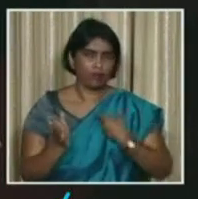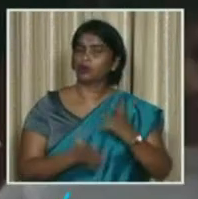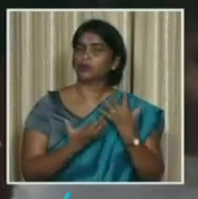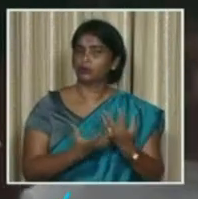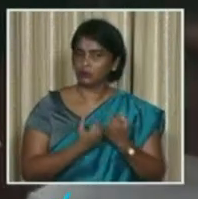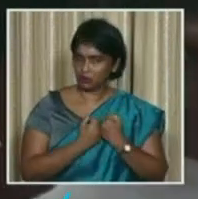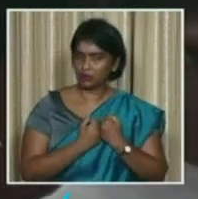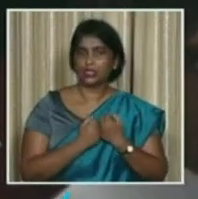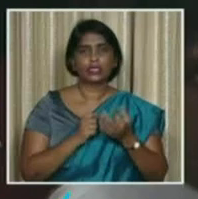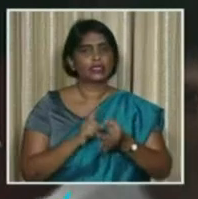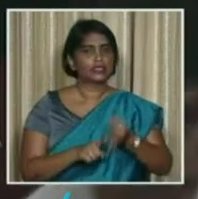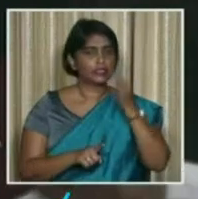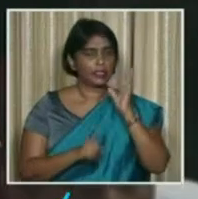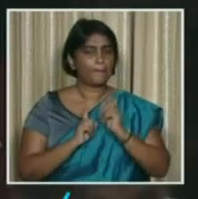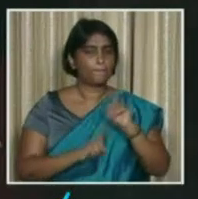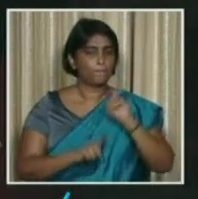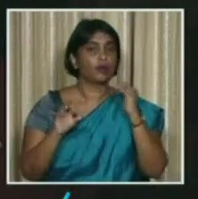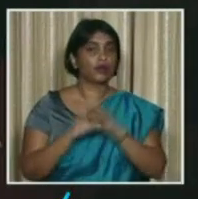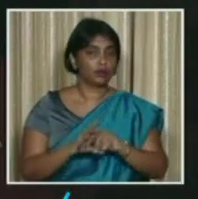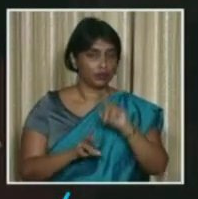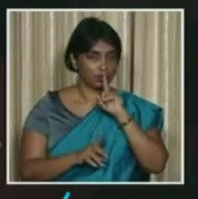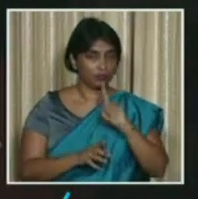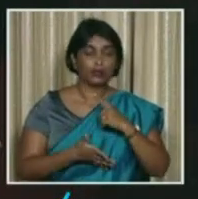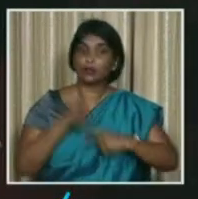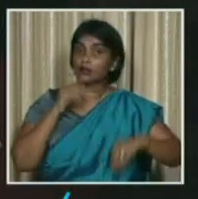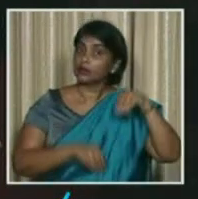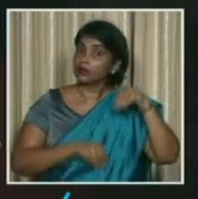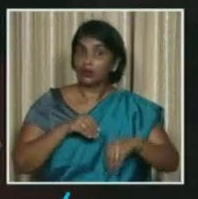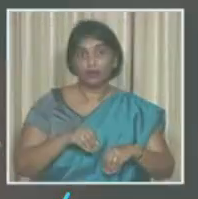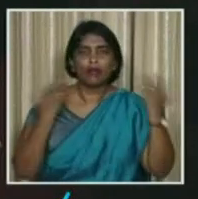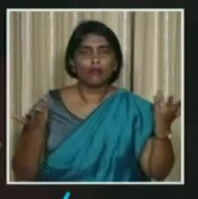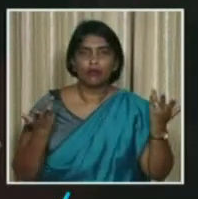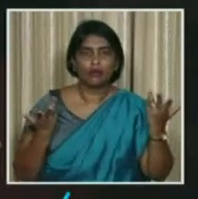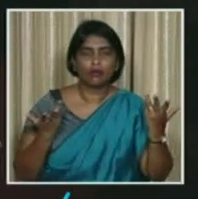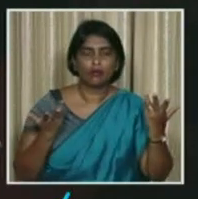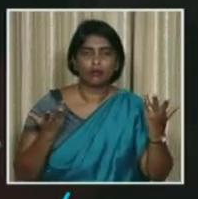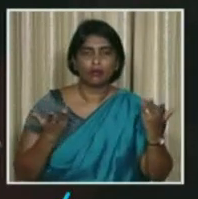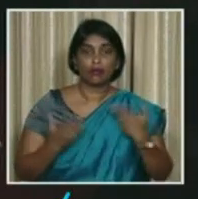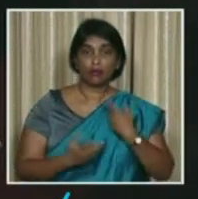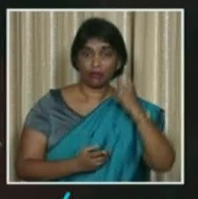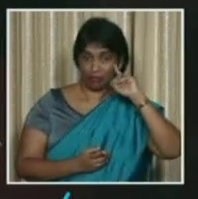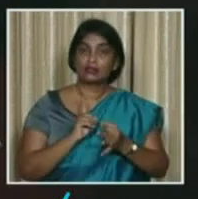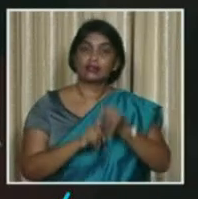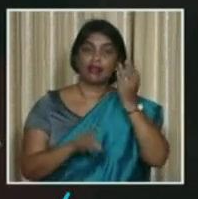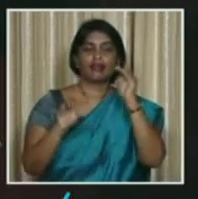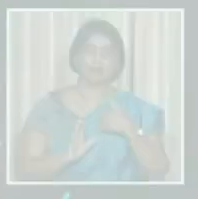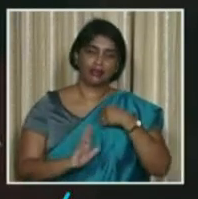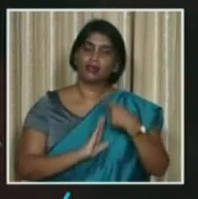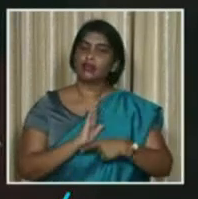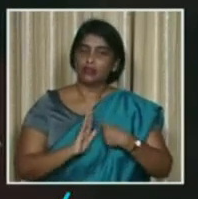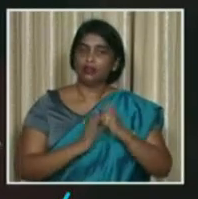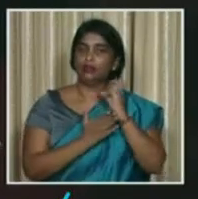ප්‍රතික්ෂේප කරන්න. ජනාධිපතිවරයා පාර්ලිමේන්තුවට ඇවිල්ලා කියනවා මැතිවරණය තියන්නවත් දන්නේලු. අනේ මේ ඒකාධිපති ගමන නේද යන්නේ? අපේ